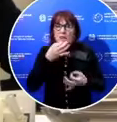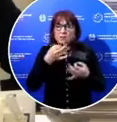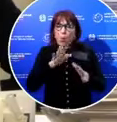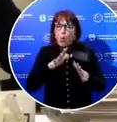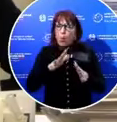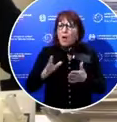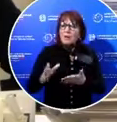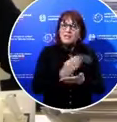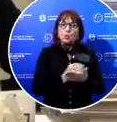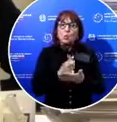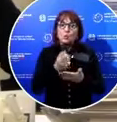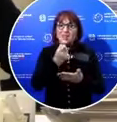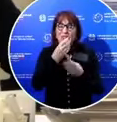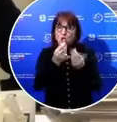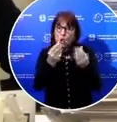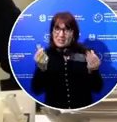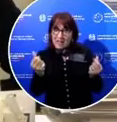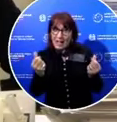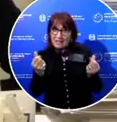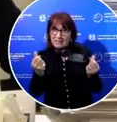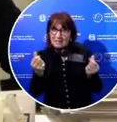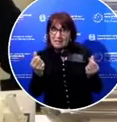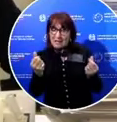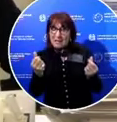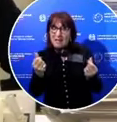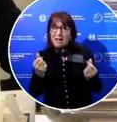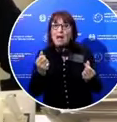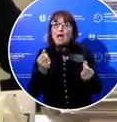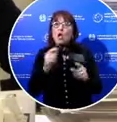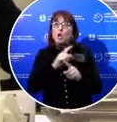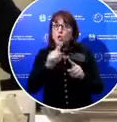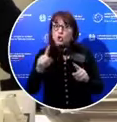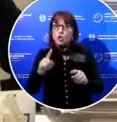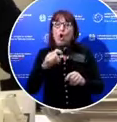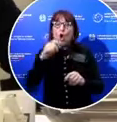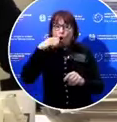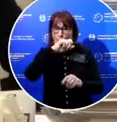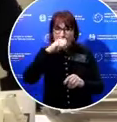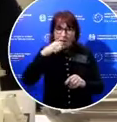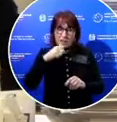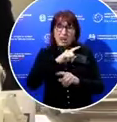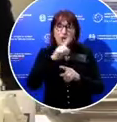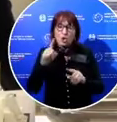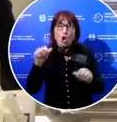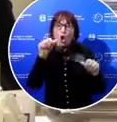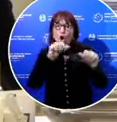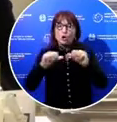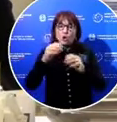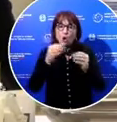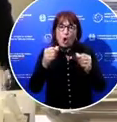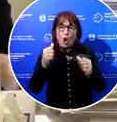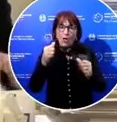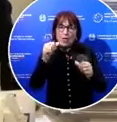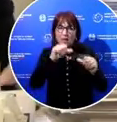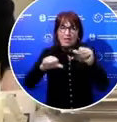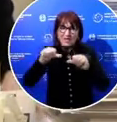le sostanze, ad eccezione della cocaina, delle droghe sintetiche e delle piante di